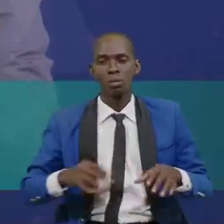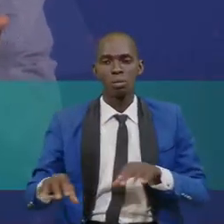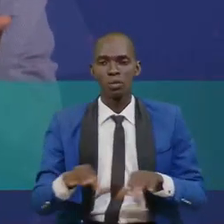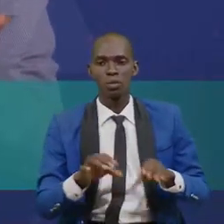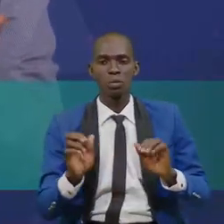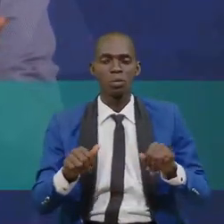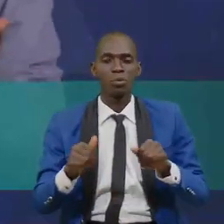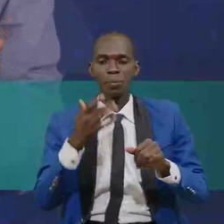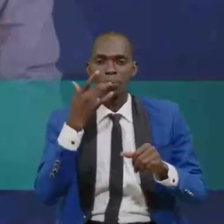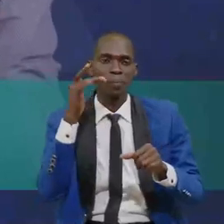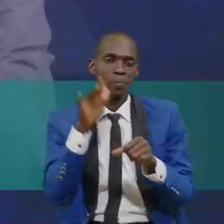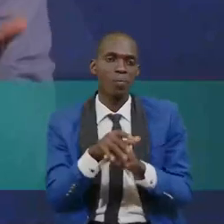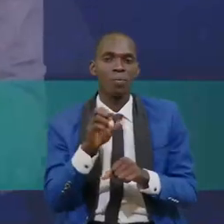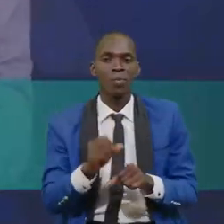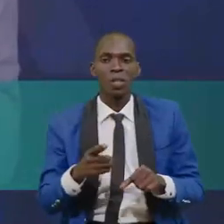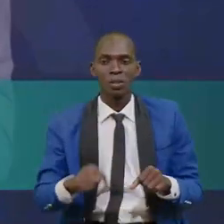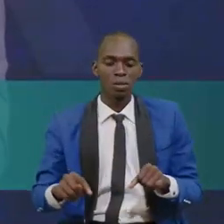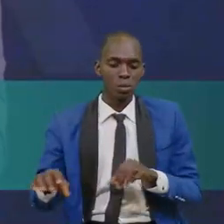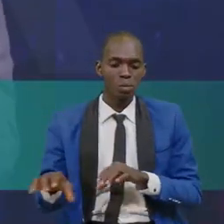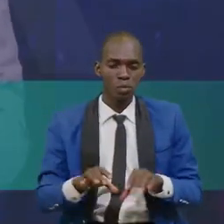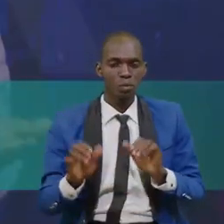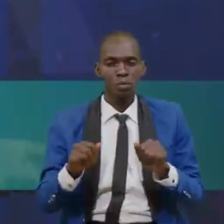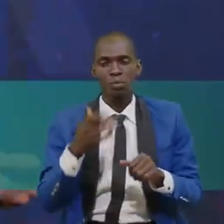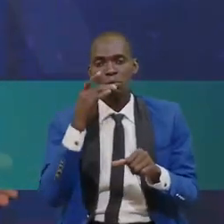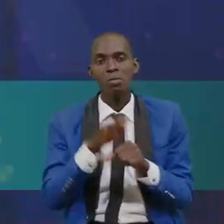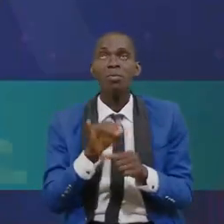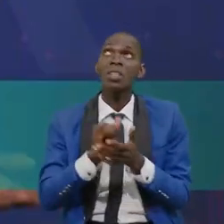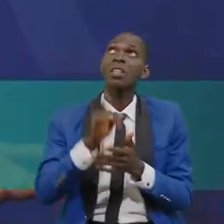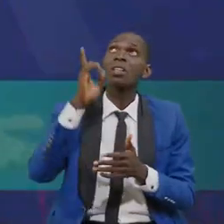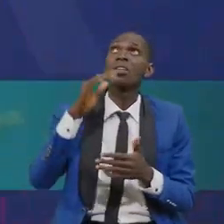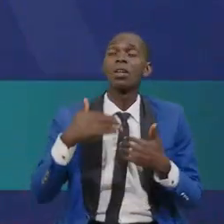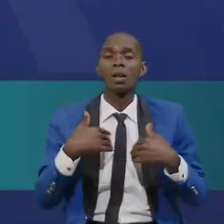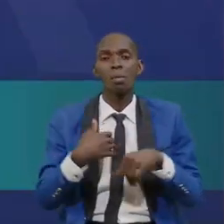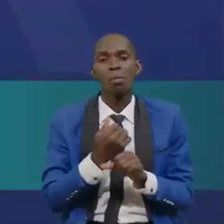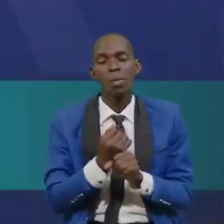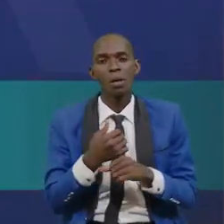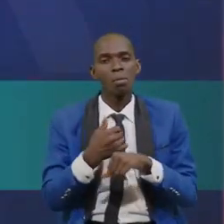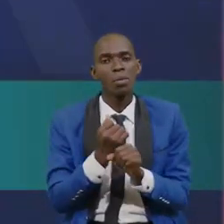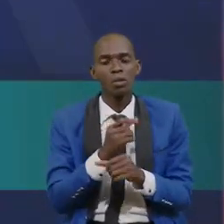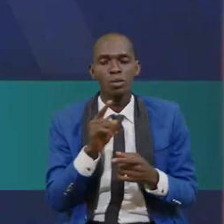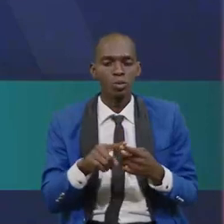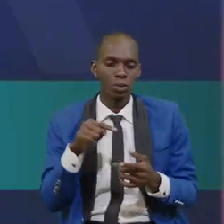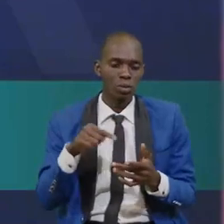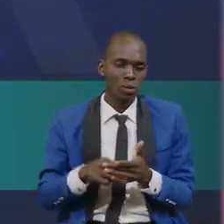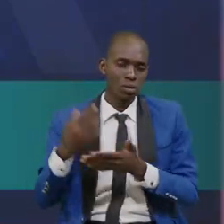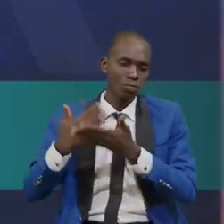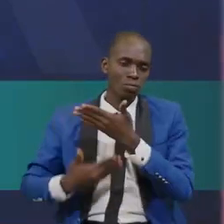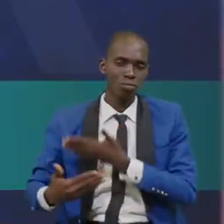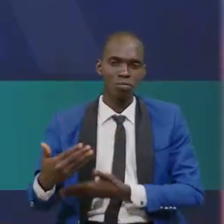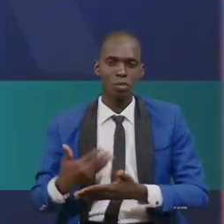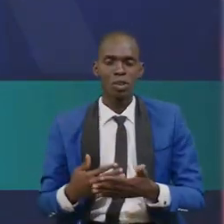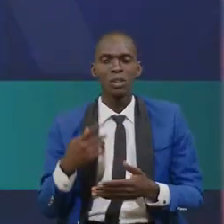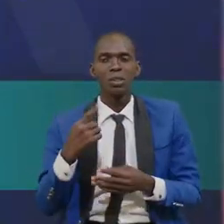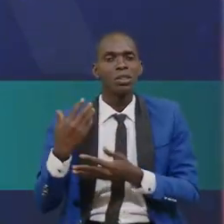Réalisables, les promesses réalisables. Ce sont les promesses que Dieu a faites pour cette génération.